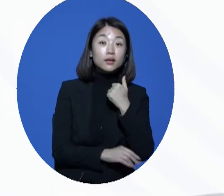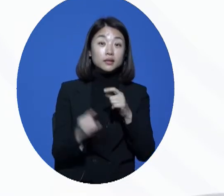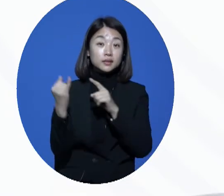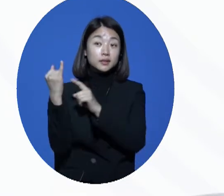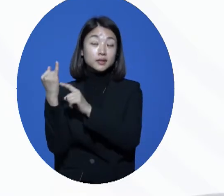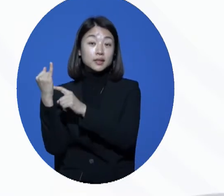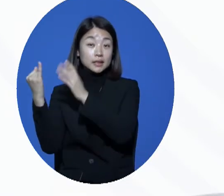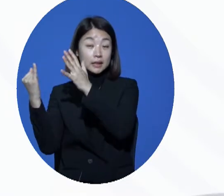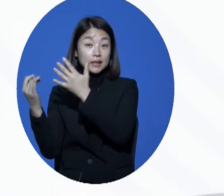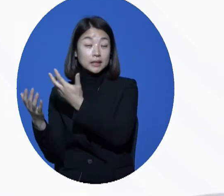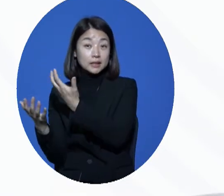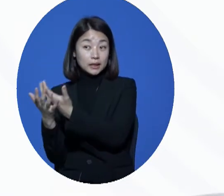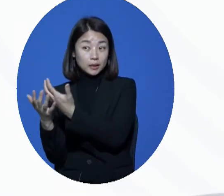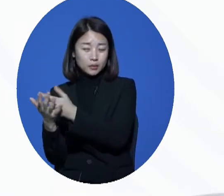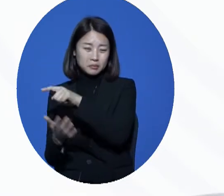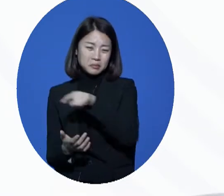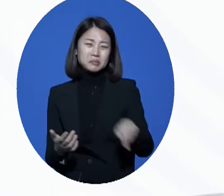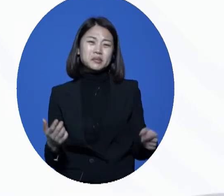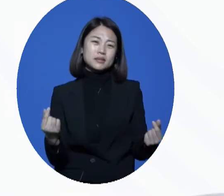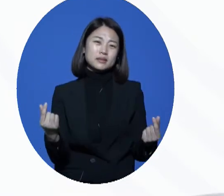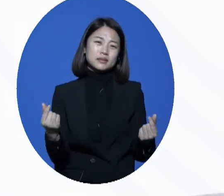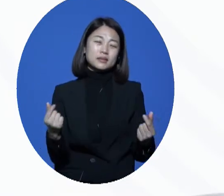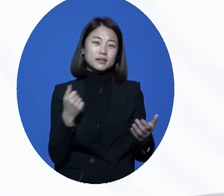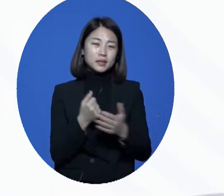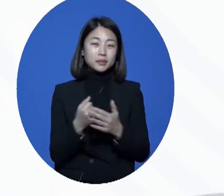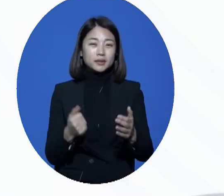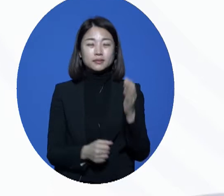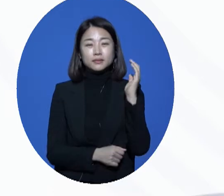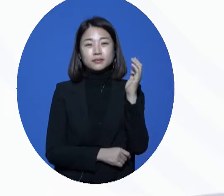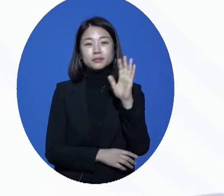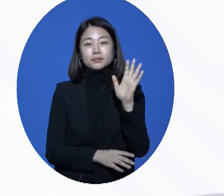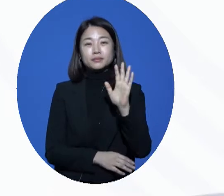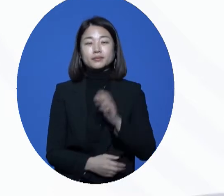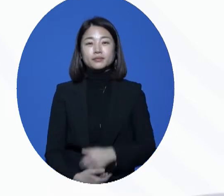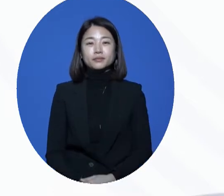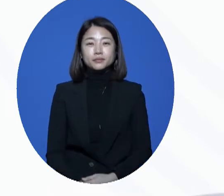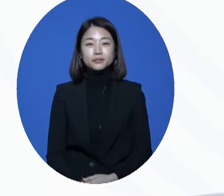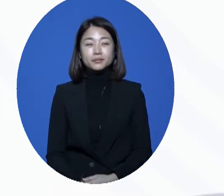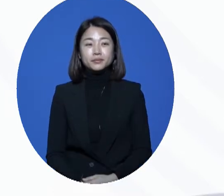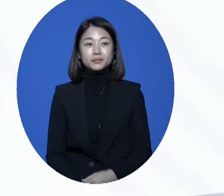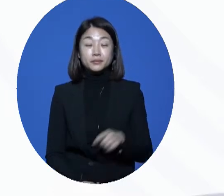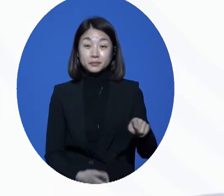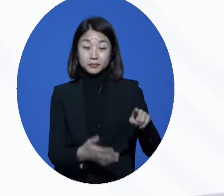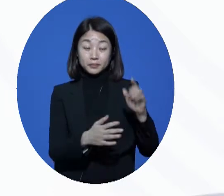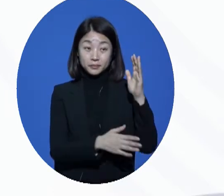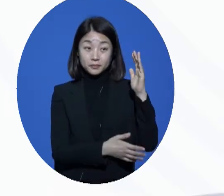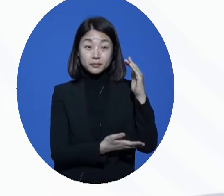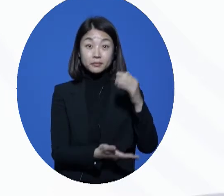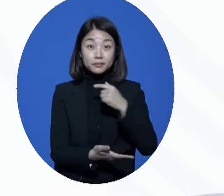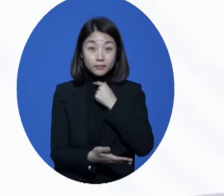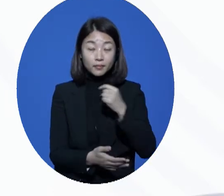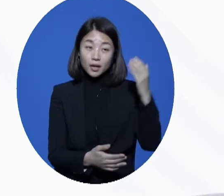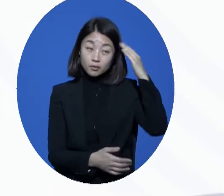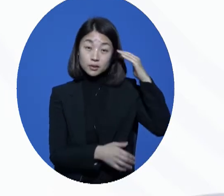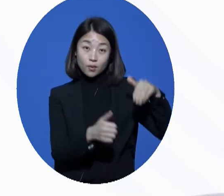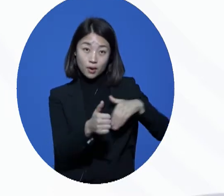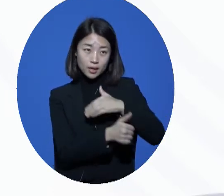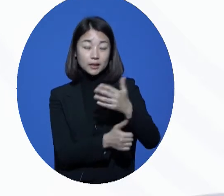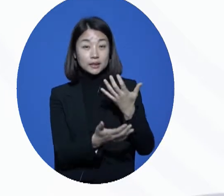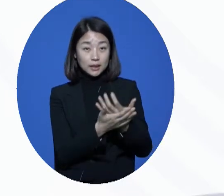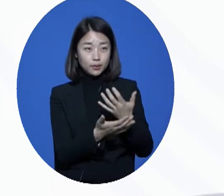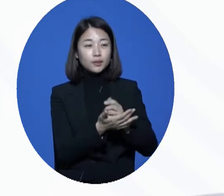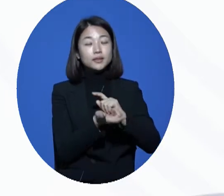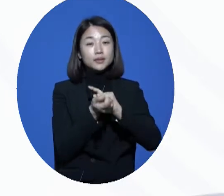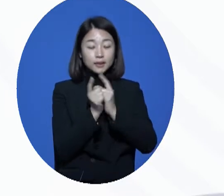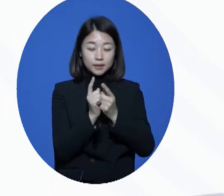조사 자료와 사실상 대동소이하기 때문에 크게 다르지 않습니다. 그래서 이 부분은 한국적인 상황들은